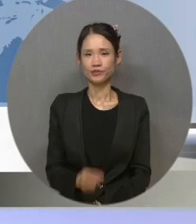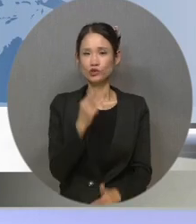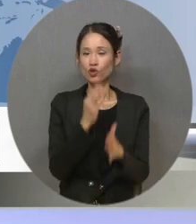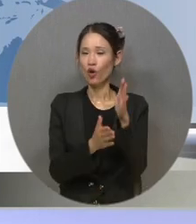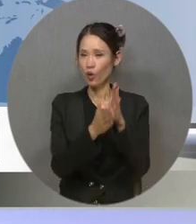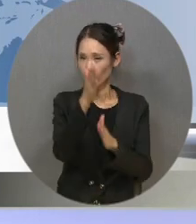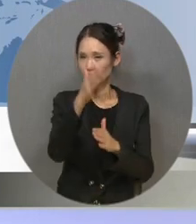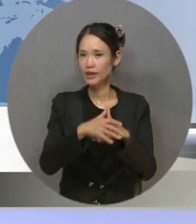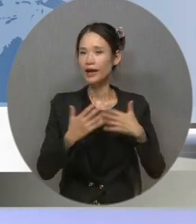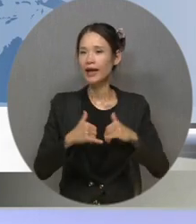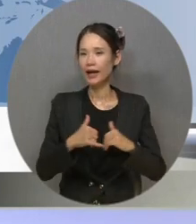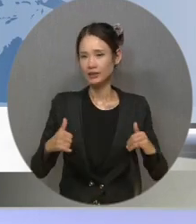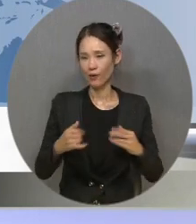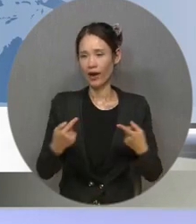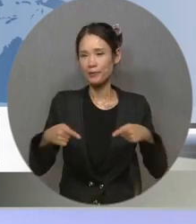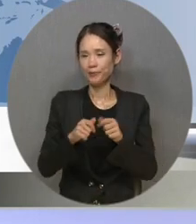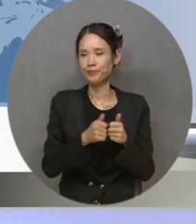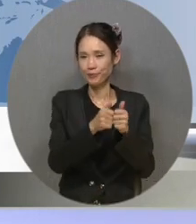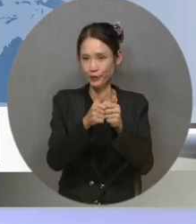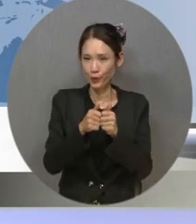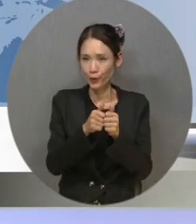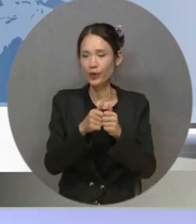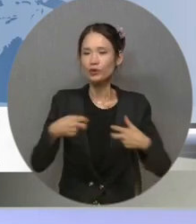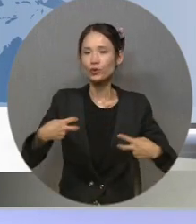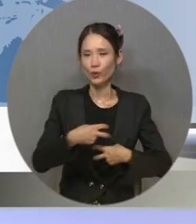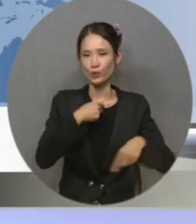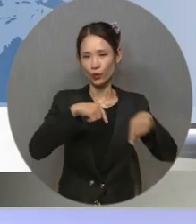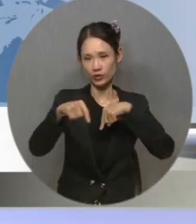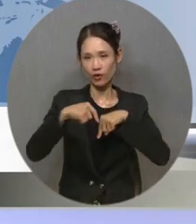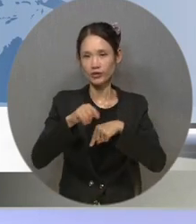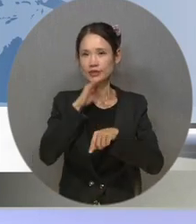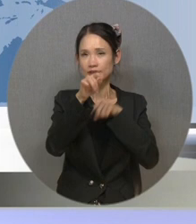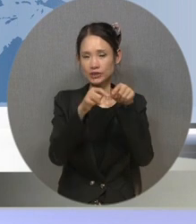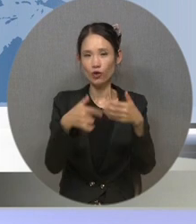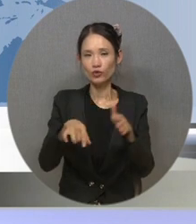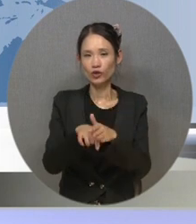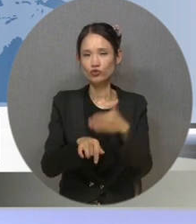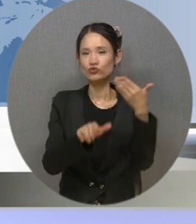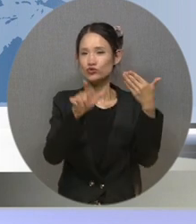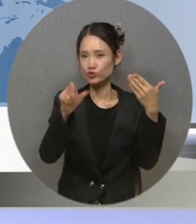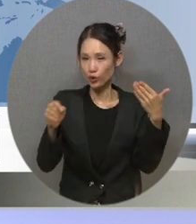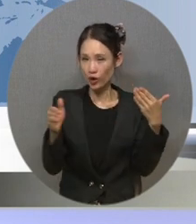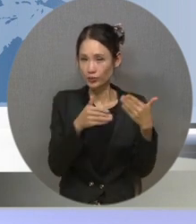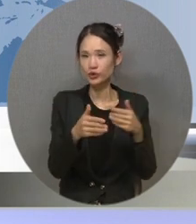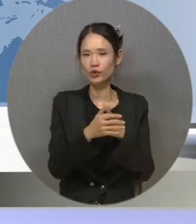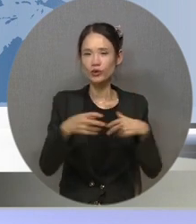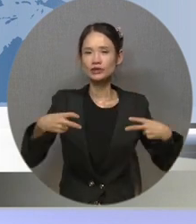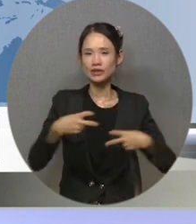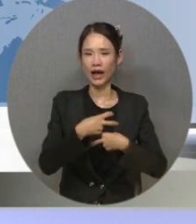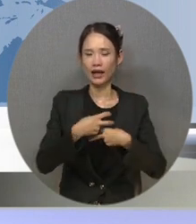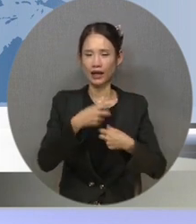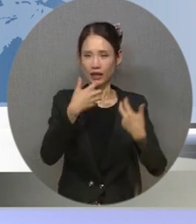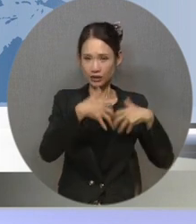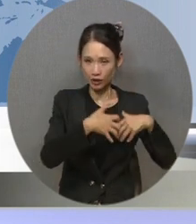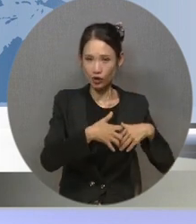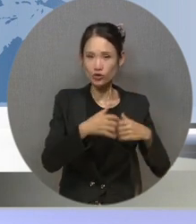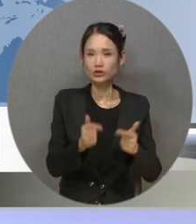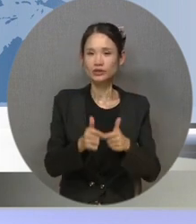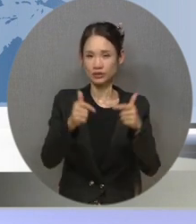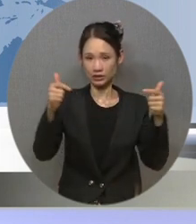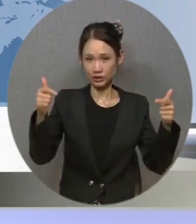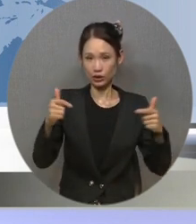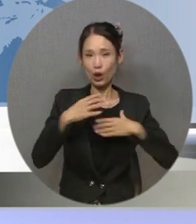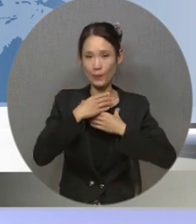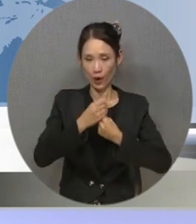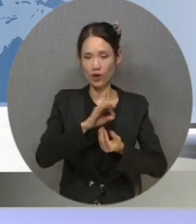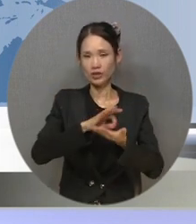서울시가 약자와 동행하는 교통정책 실현을 위해 오는 9월부터 장애인을 위한 교통수단을 늘리고 편리한 이용을